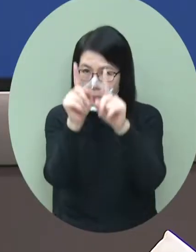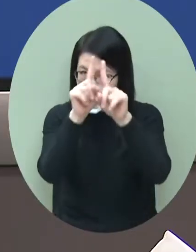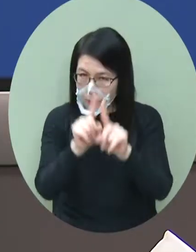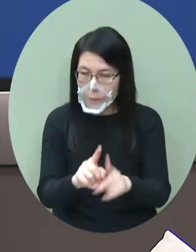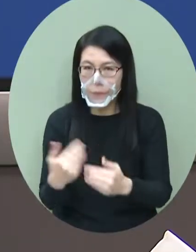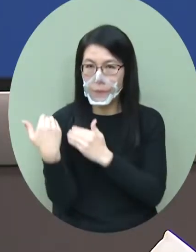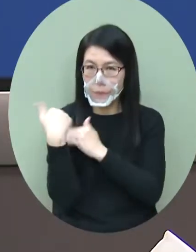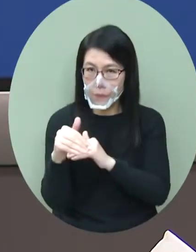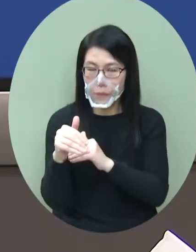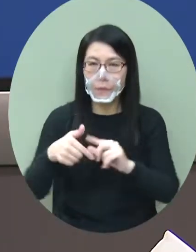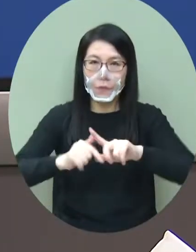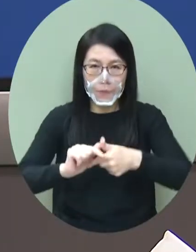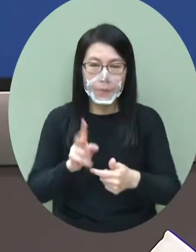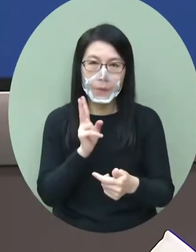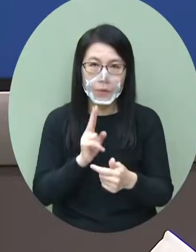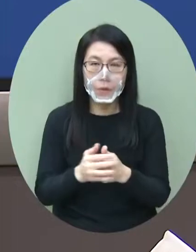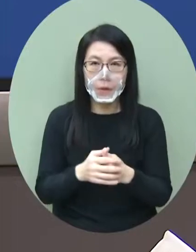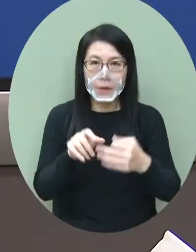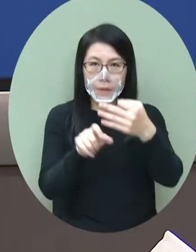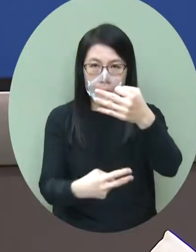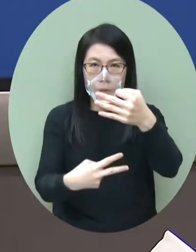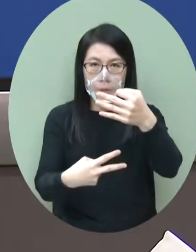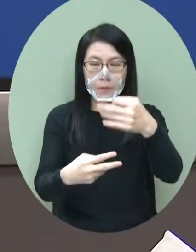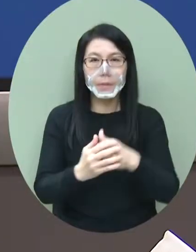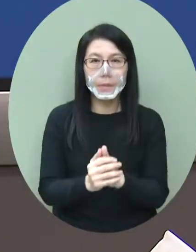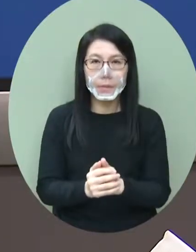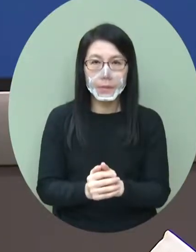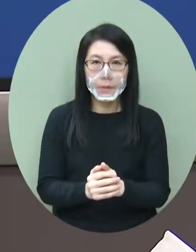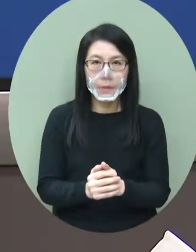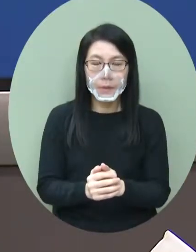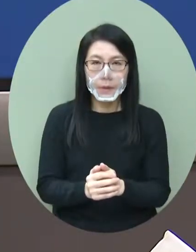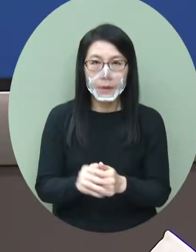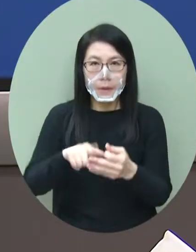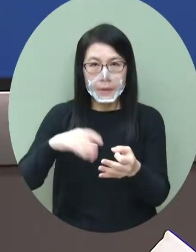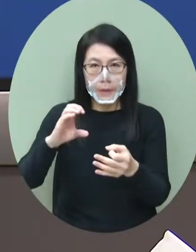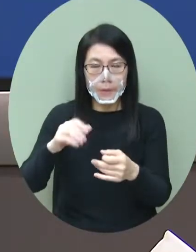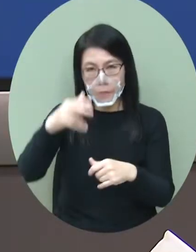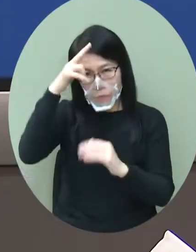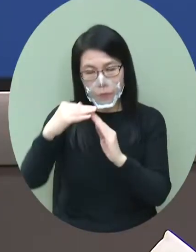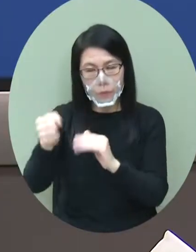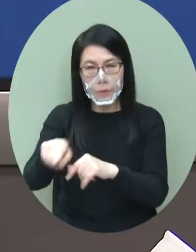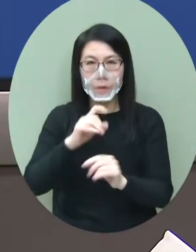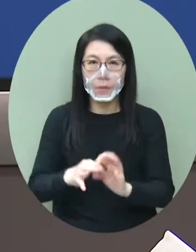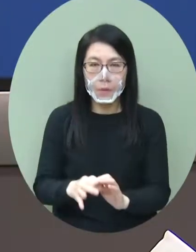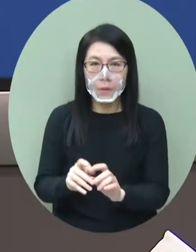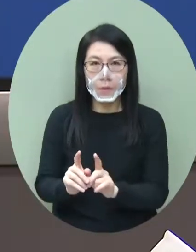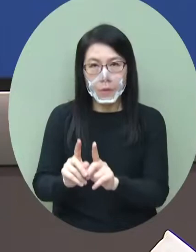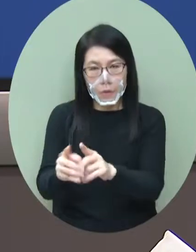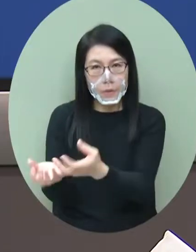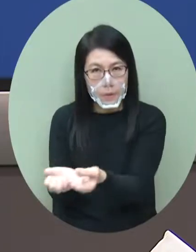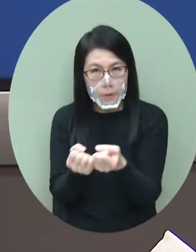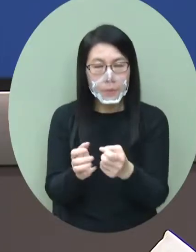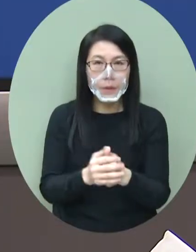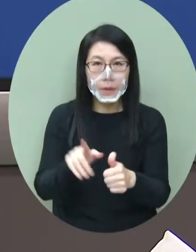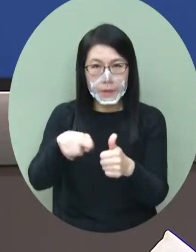些新的货运渠道，例如在3月2号，我跟陈帆局长曾经